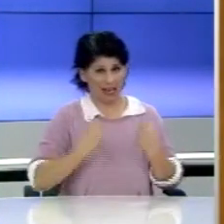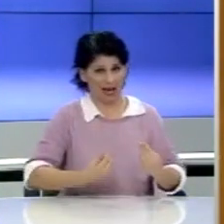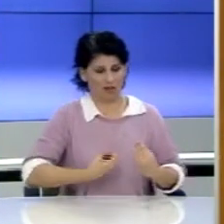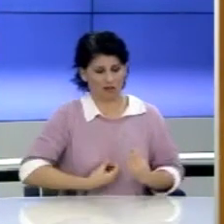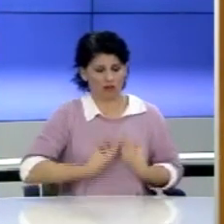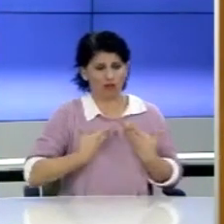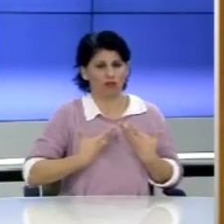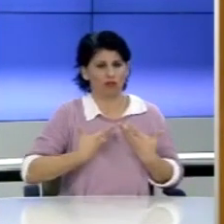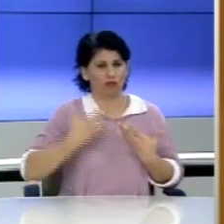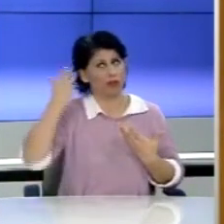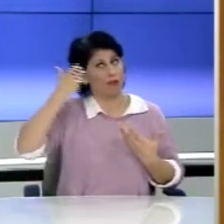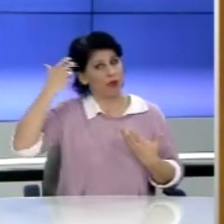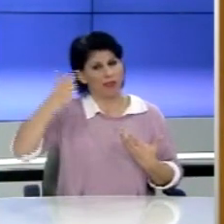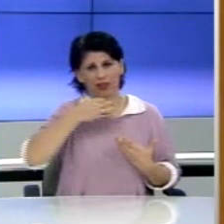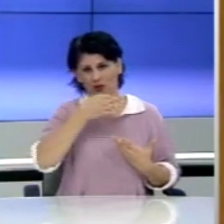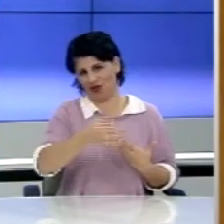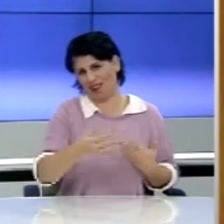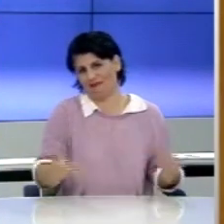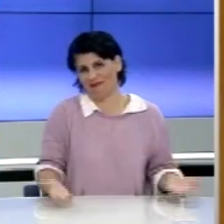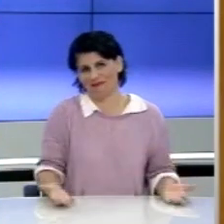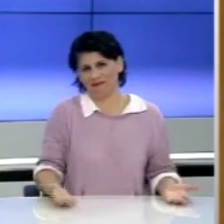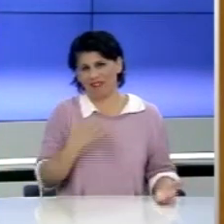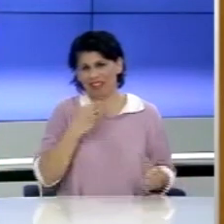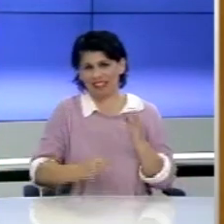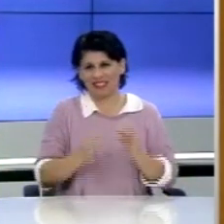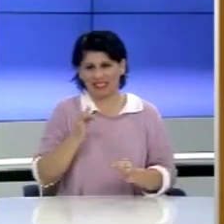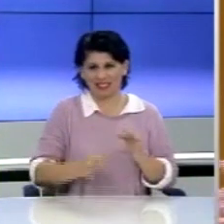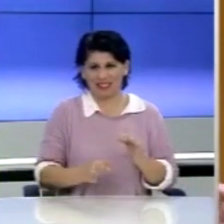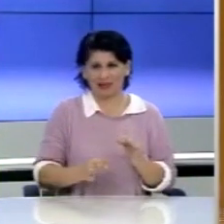έτσι κι αλλιώς υποθετικά το λέμε χάρη της συζητήσεων.